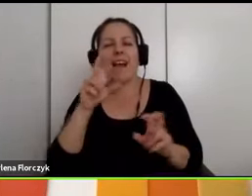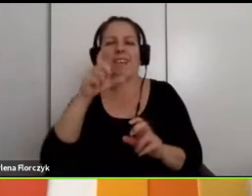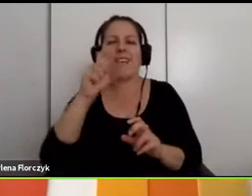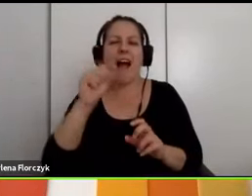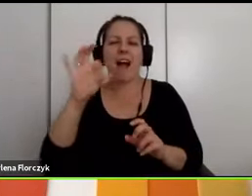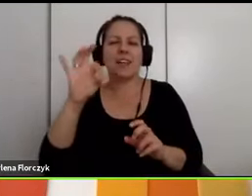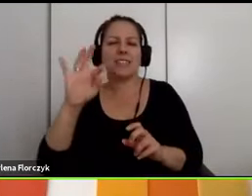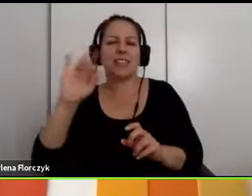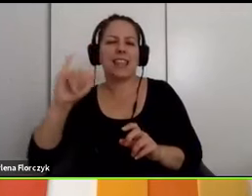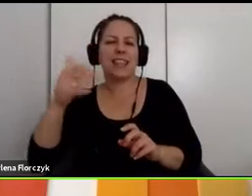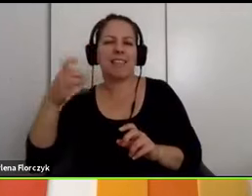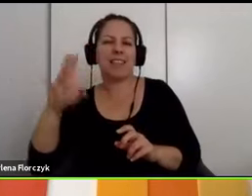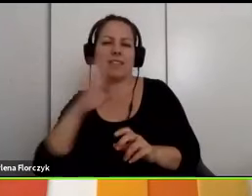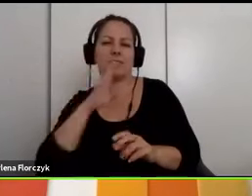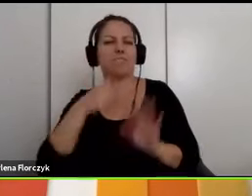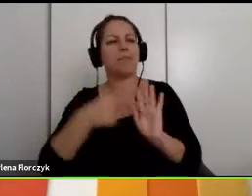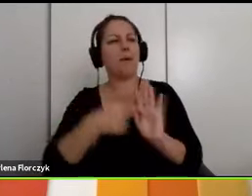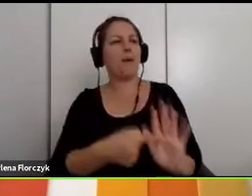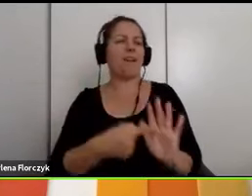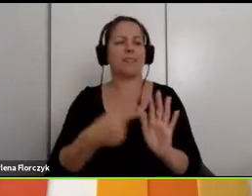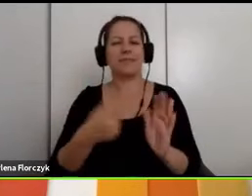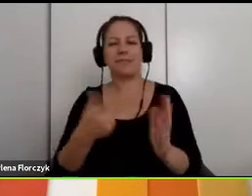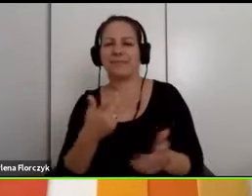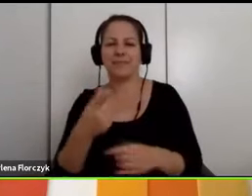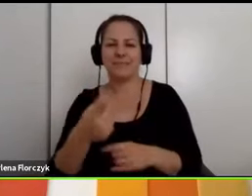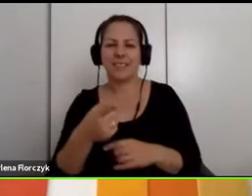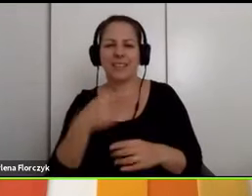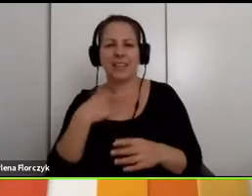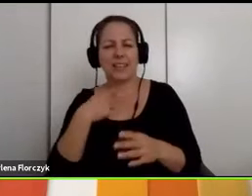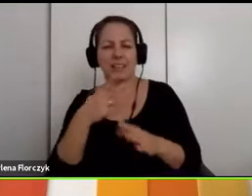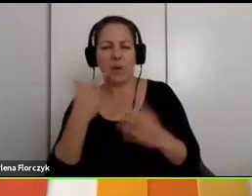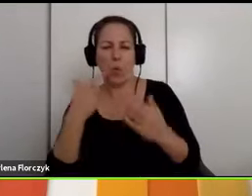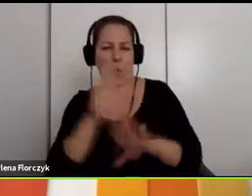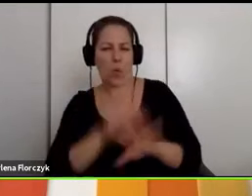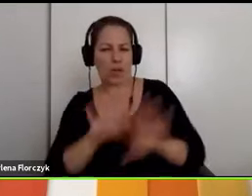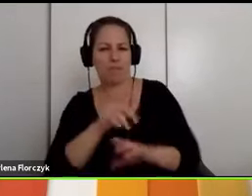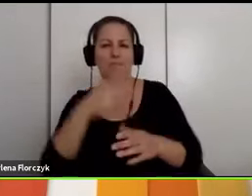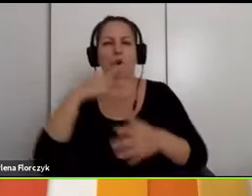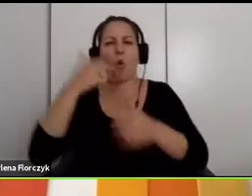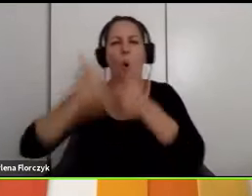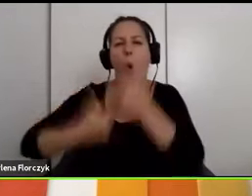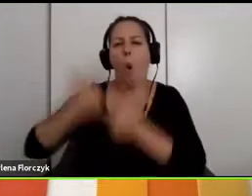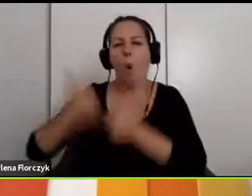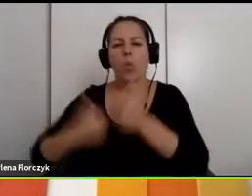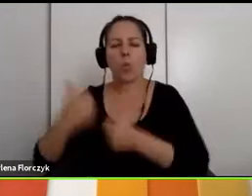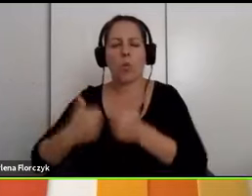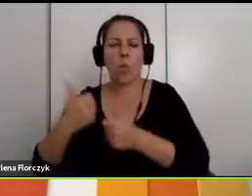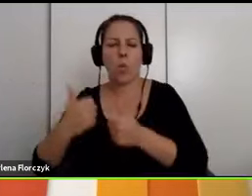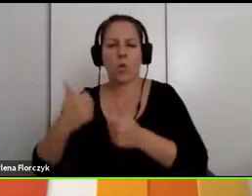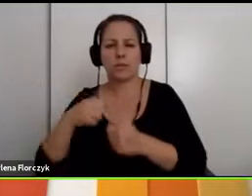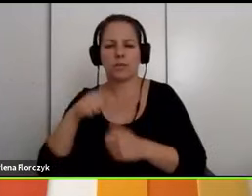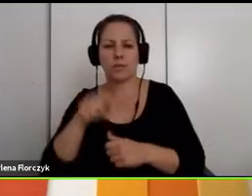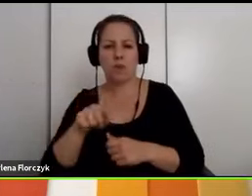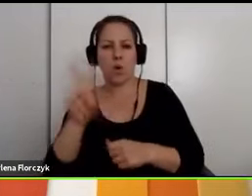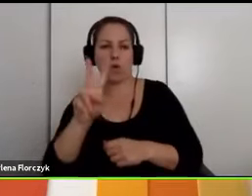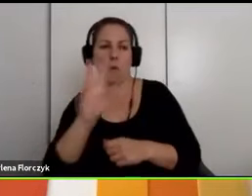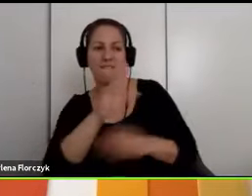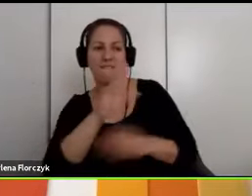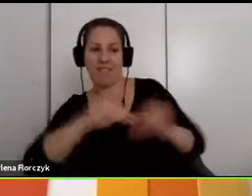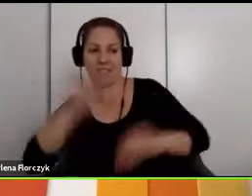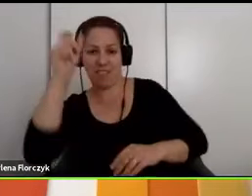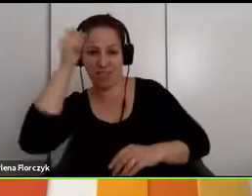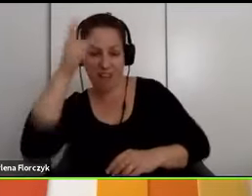takiej, to jest to, o czym rozmawiamy, od takiej dynamiki właśnie konkursu tego, że ktoś ma więcej